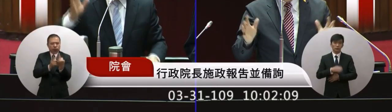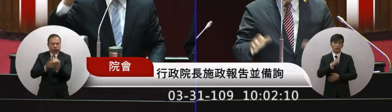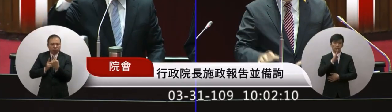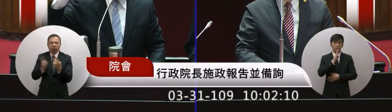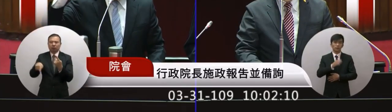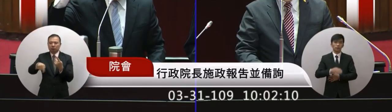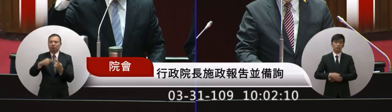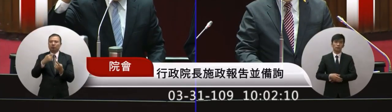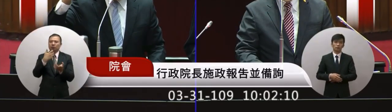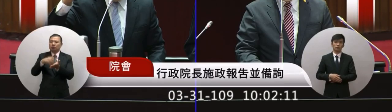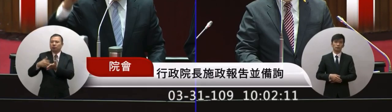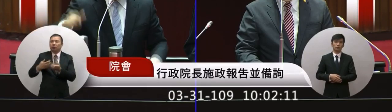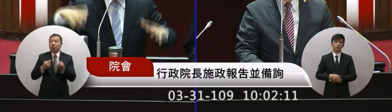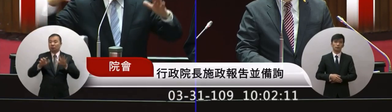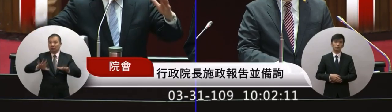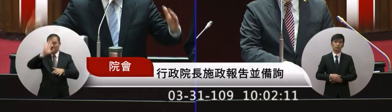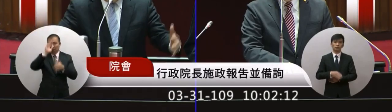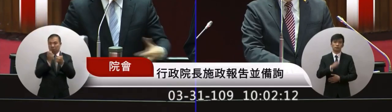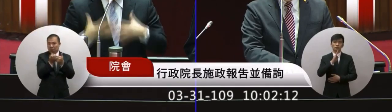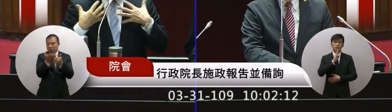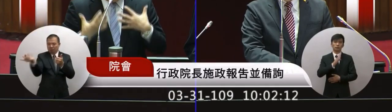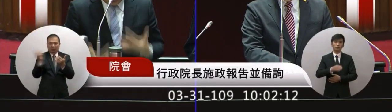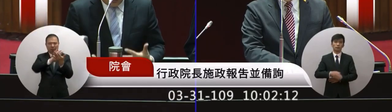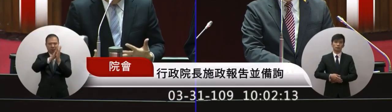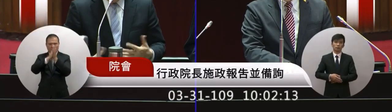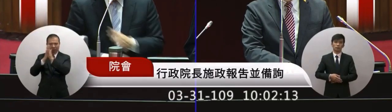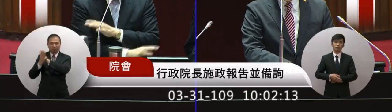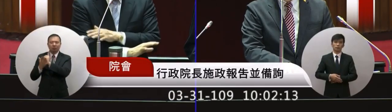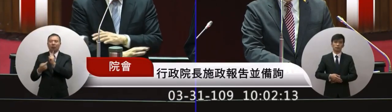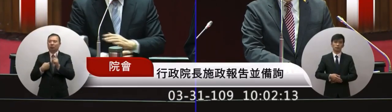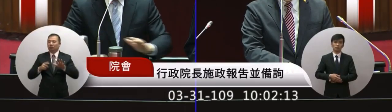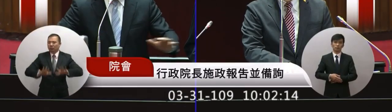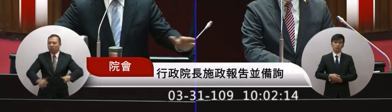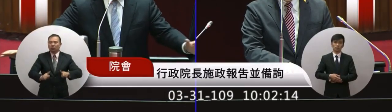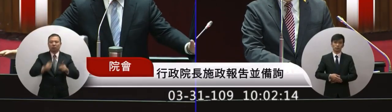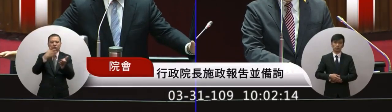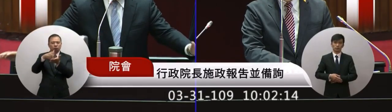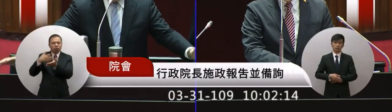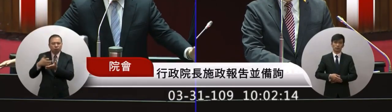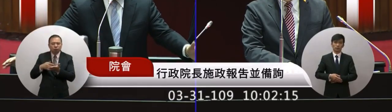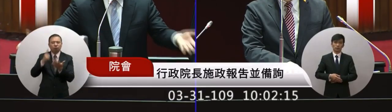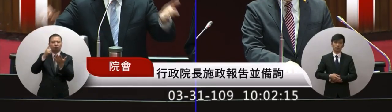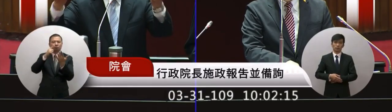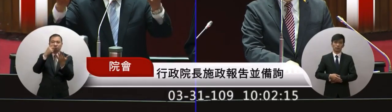为疫情还在变化中。 是， 整个大盘点后，全部确